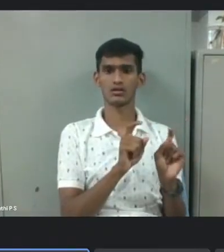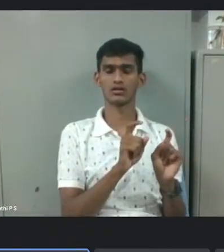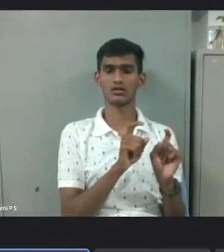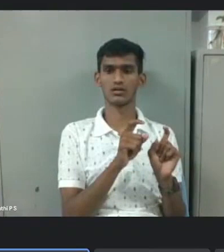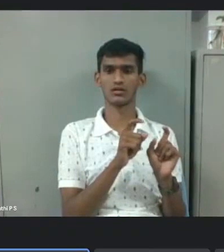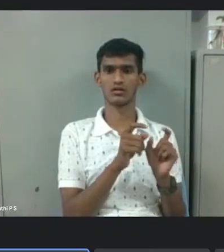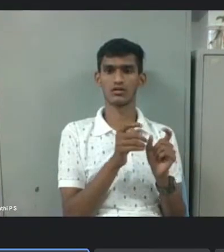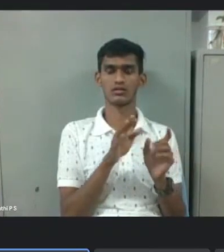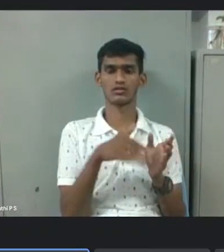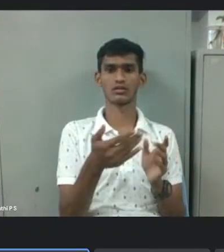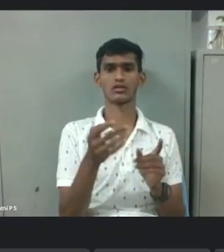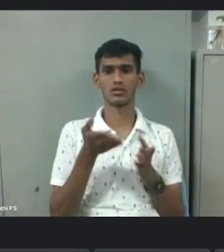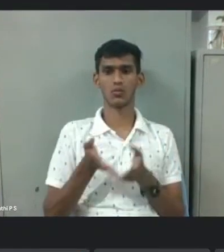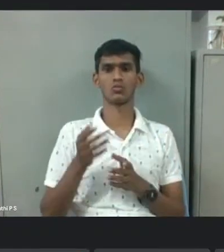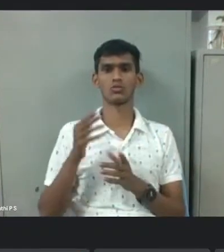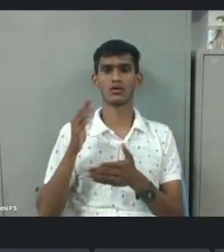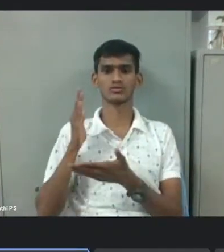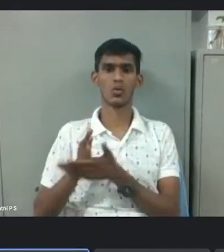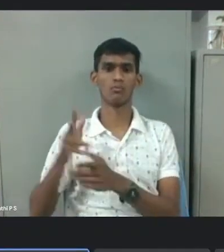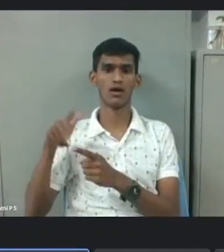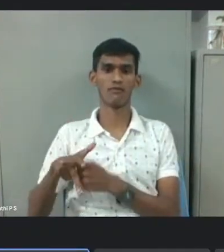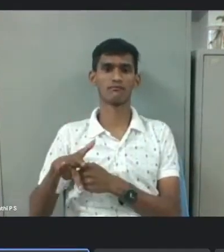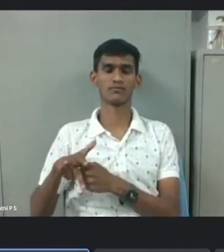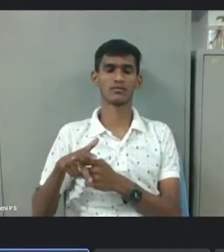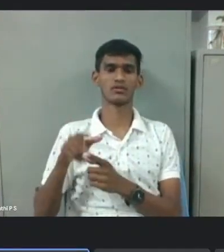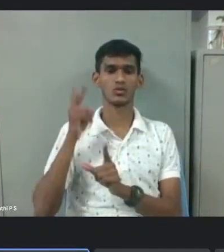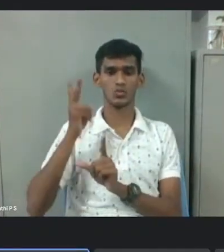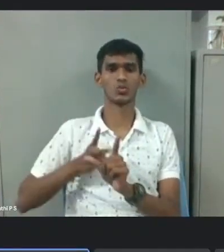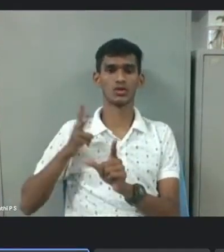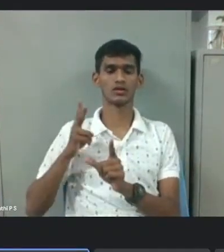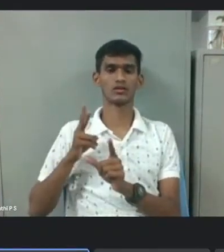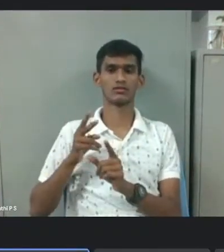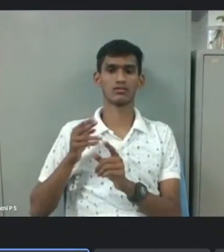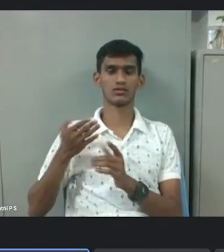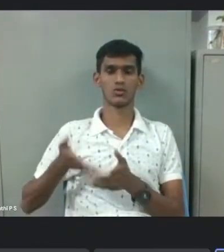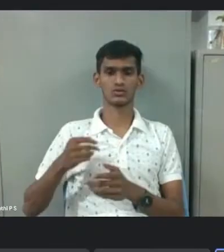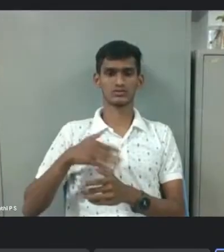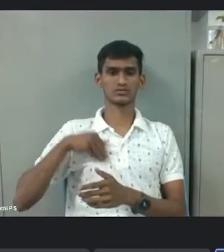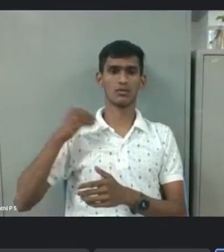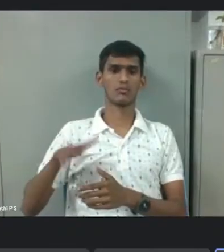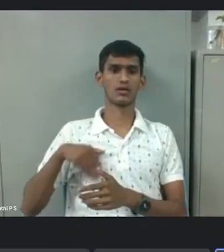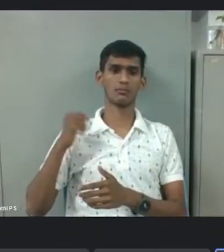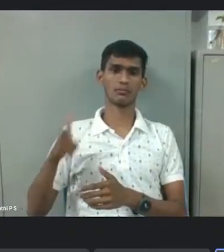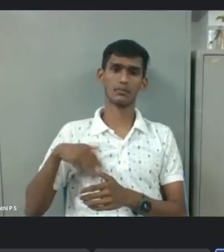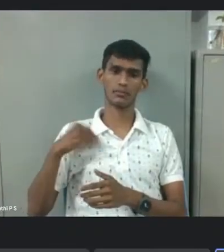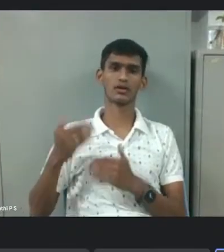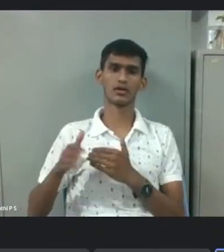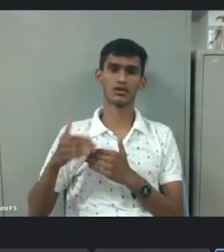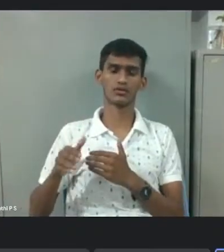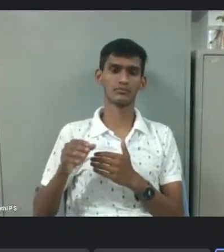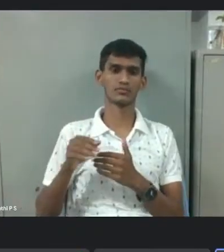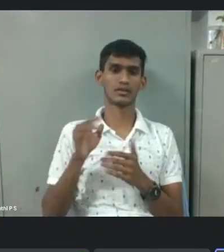ഇപ്പൊ ക്യാൻസലായിട്ട് 2 കൊല്ലായി. അപ്പൊ സ്വന്തം കയ്യിൽ നിന്ന് ക്യാഷ് എടുത്തിട്ട് മരുന്ന് മേടിക്കാം മകന്. നിരാമയുടെ കൊല്ലം ഓഫീസുമായിട്ട്